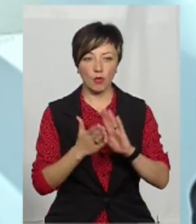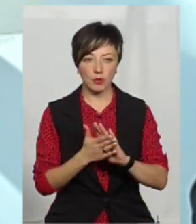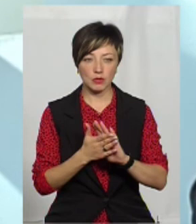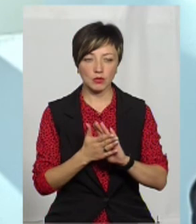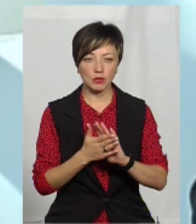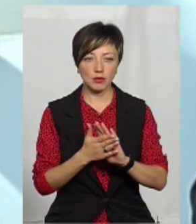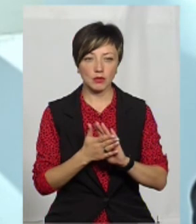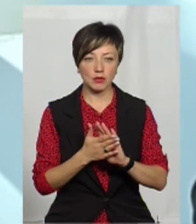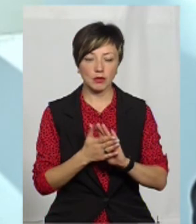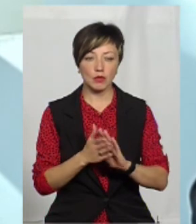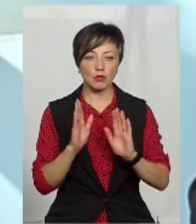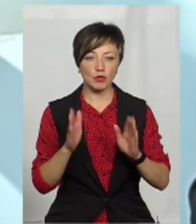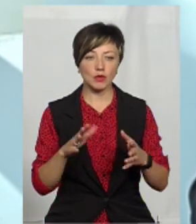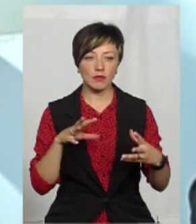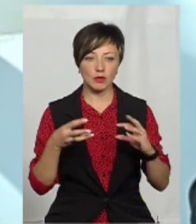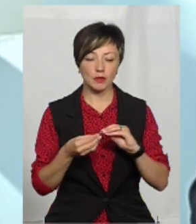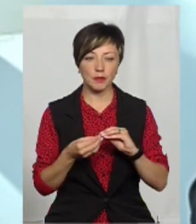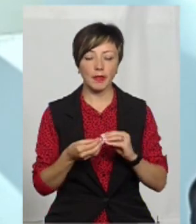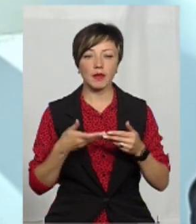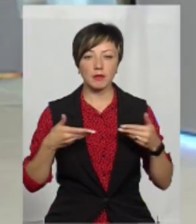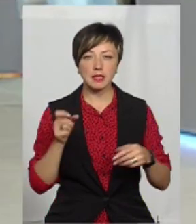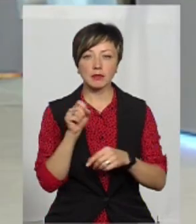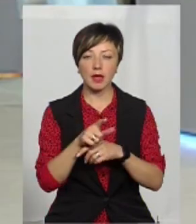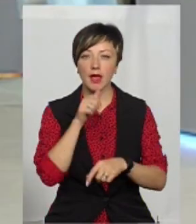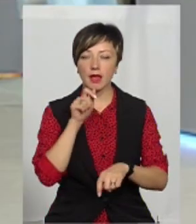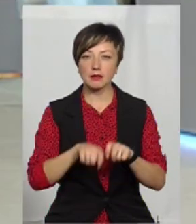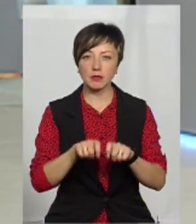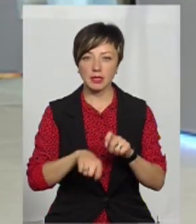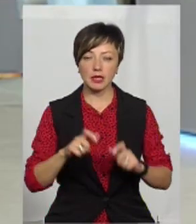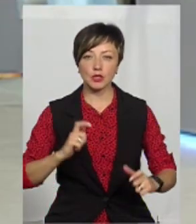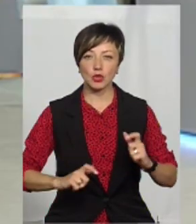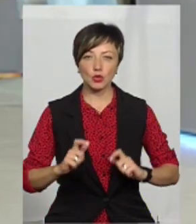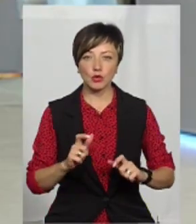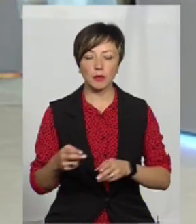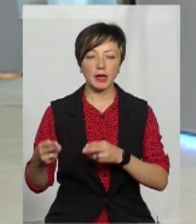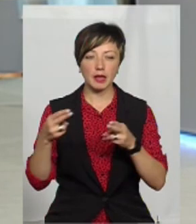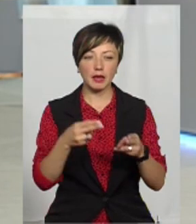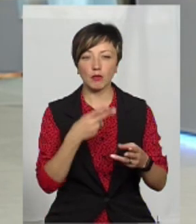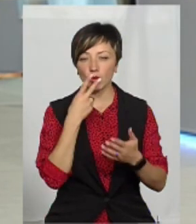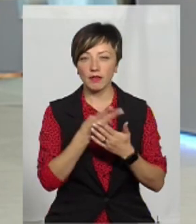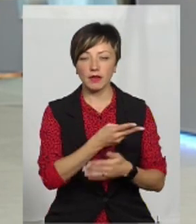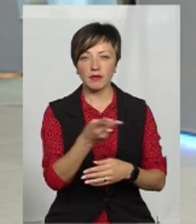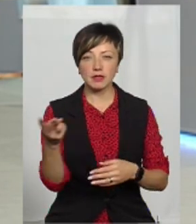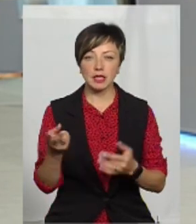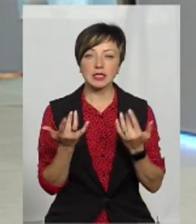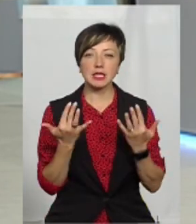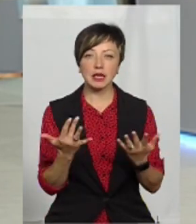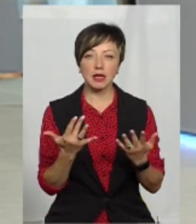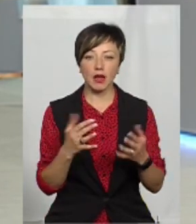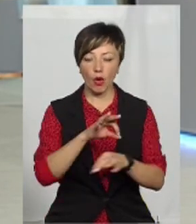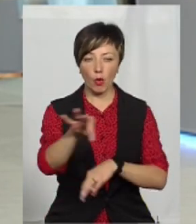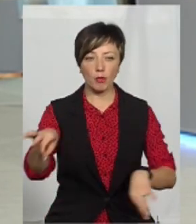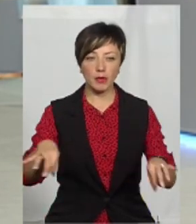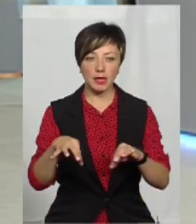комплексно буде висновок. Тим більше ми заказали експертний інститут, що він приїхав, подивився, наскільки